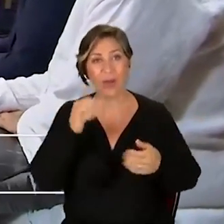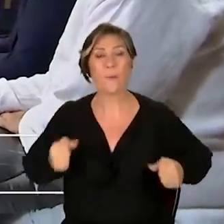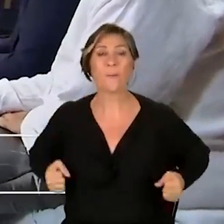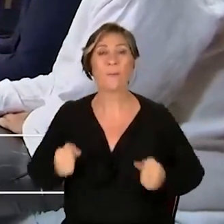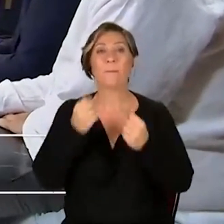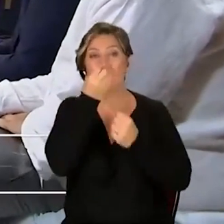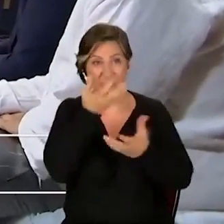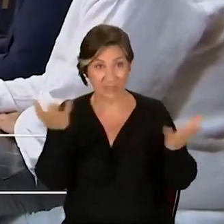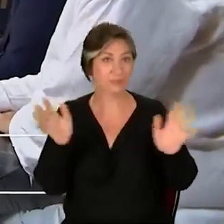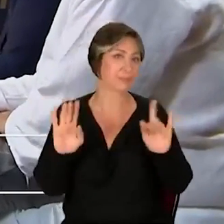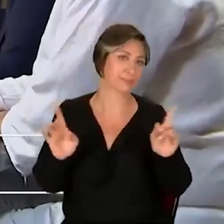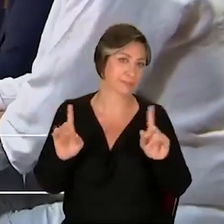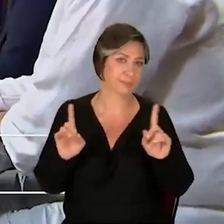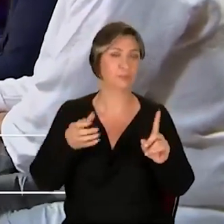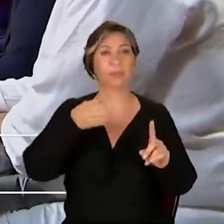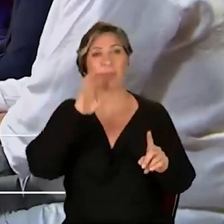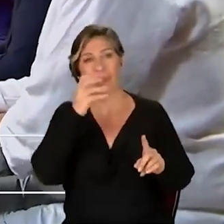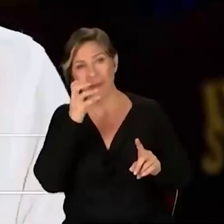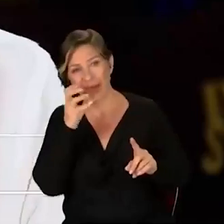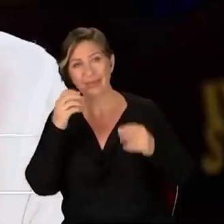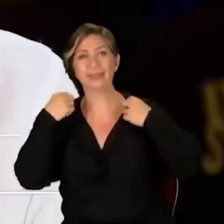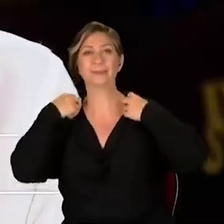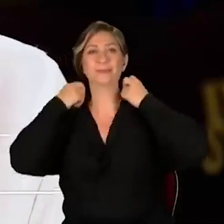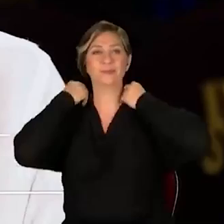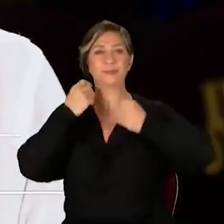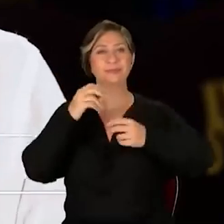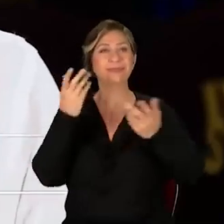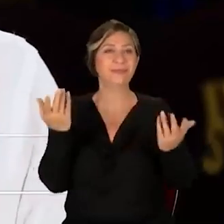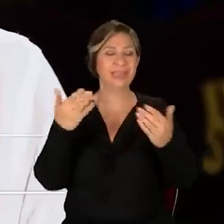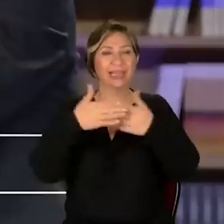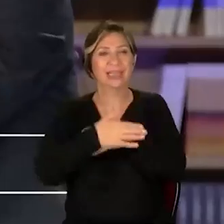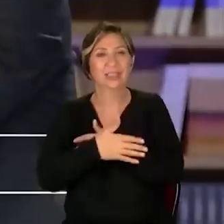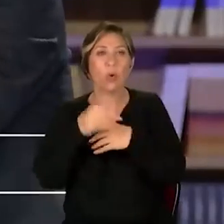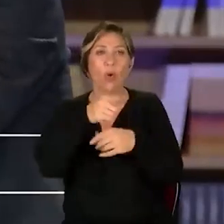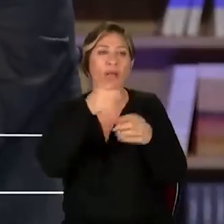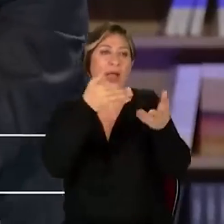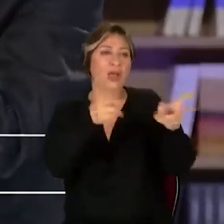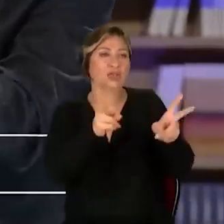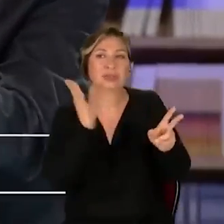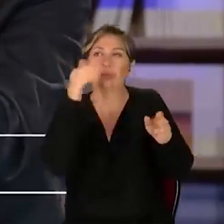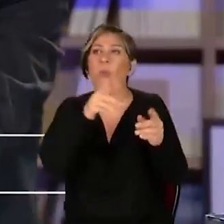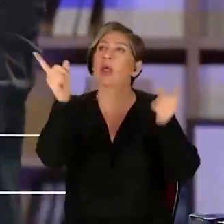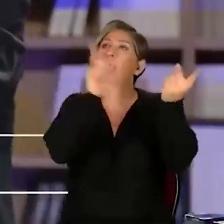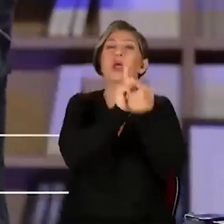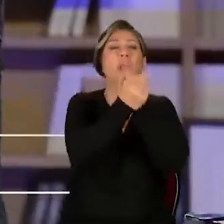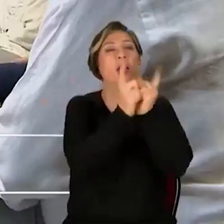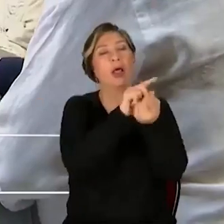Parklarda da buluşmazlar değil barlarda mi? Barlarda buluşurlar. Çünkü geceleri oraları açıktır ve